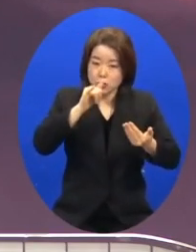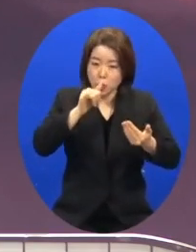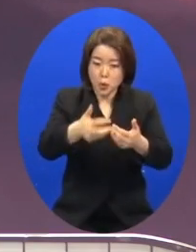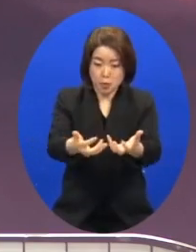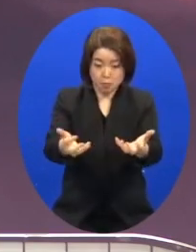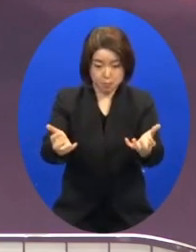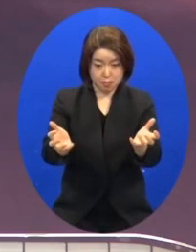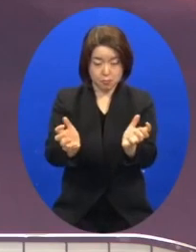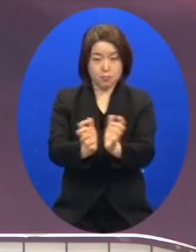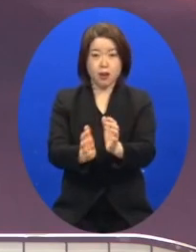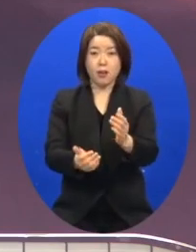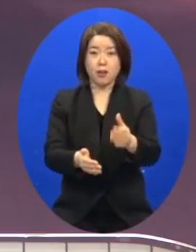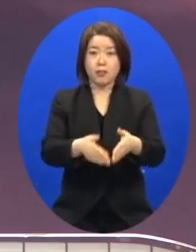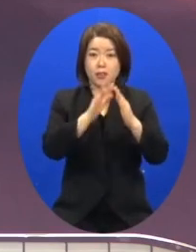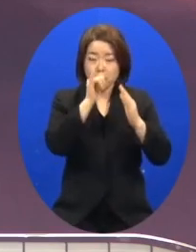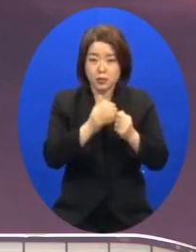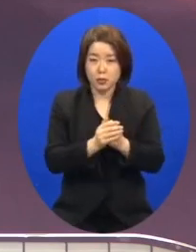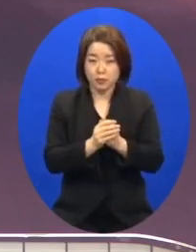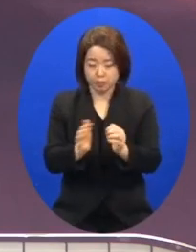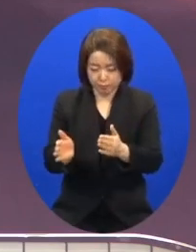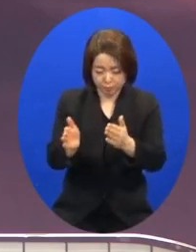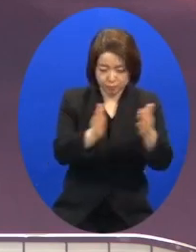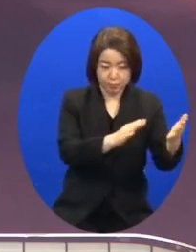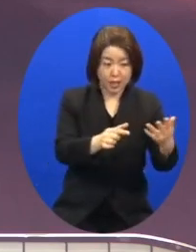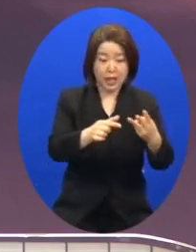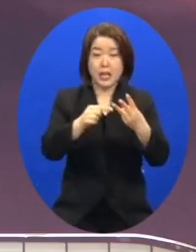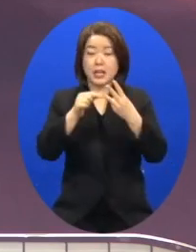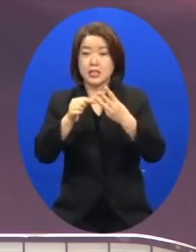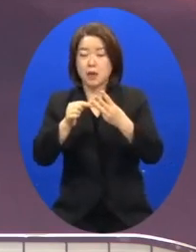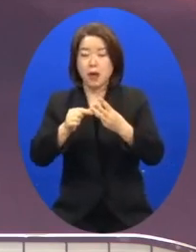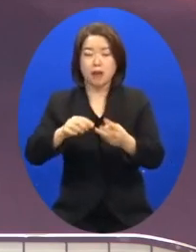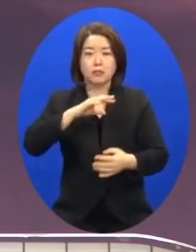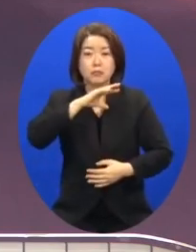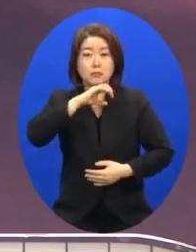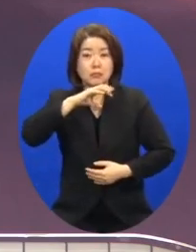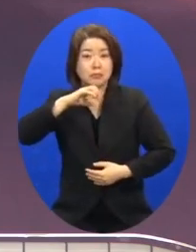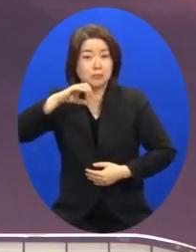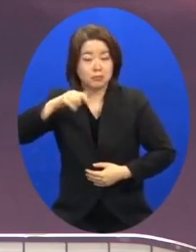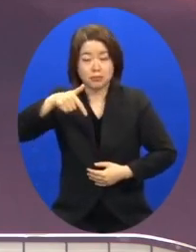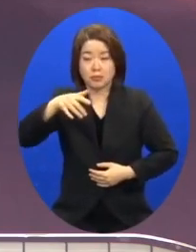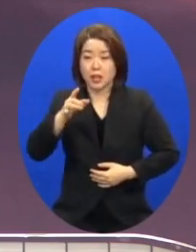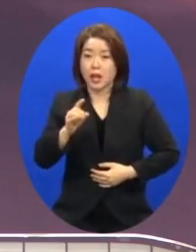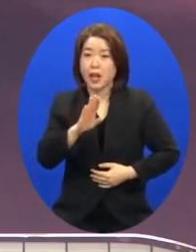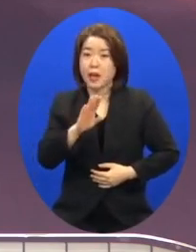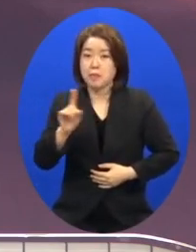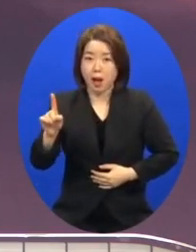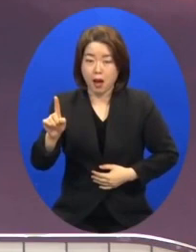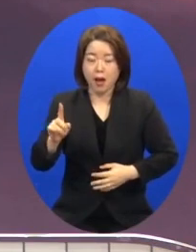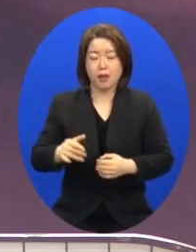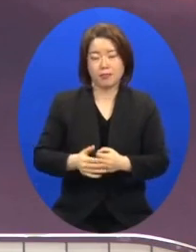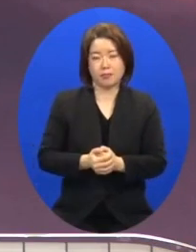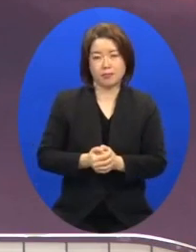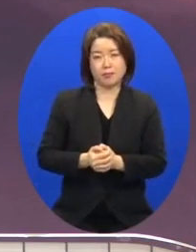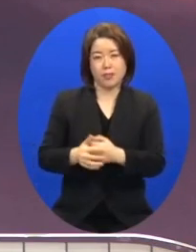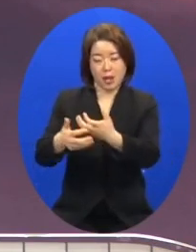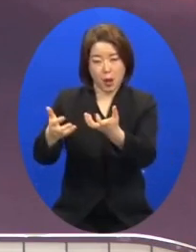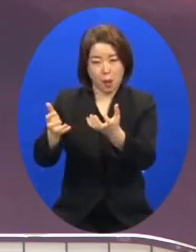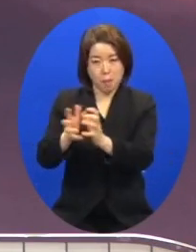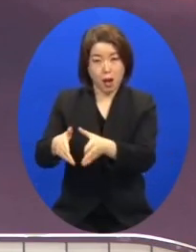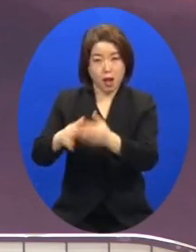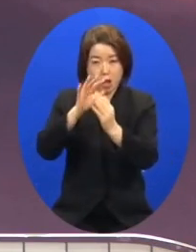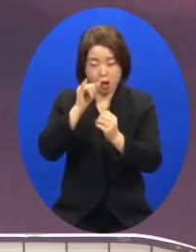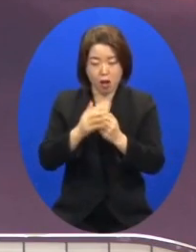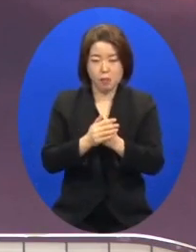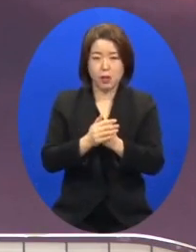그런데 갑자기 갭 아파 가 나옵니다 베 들어 파 고린도 교회의 그보다 먼저